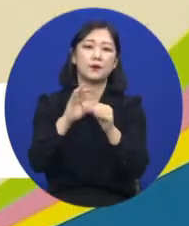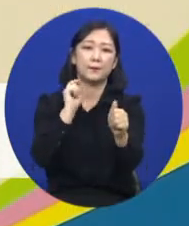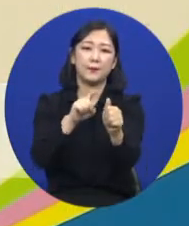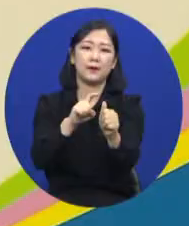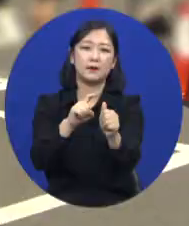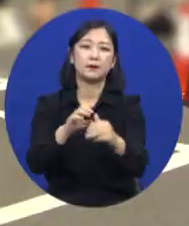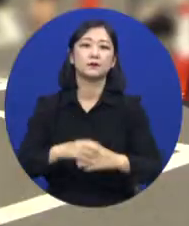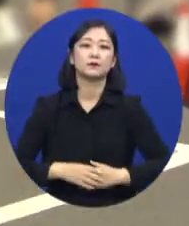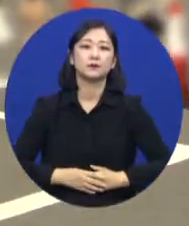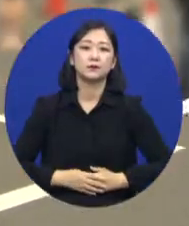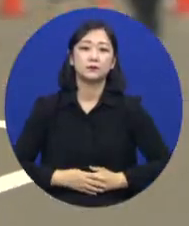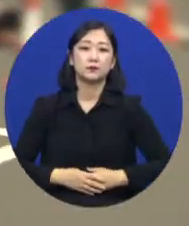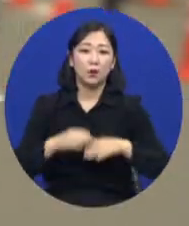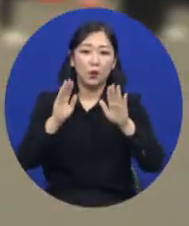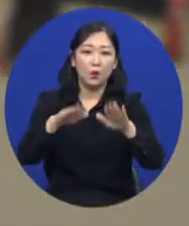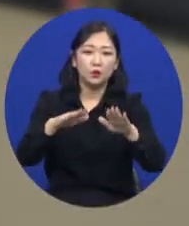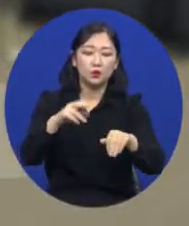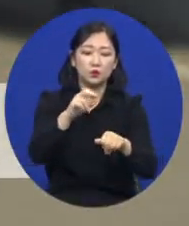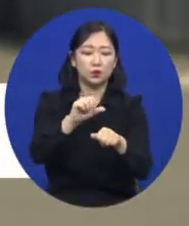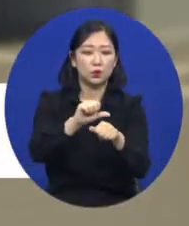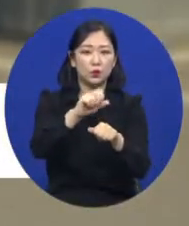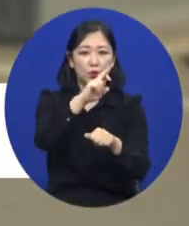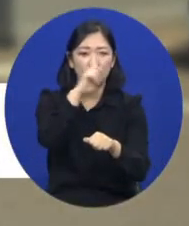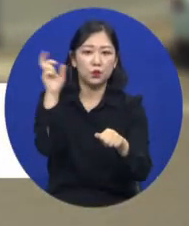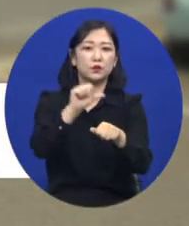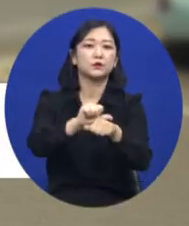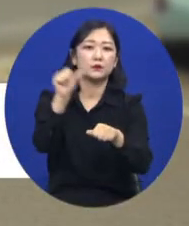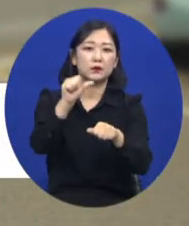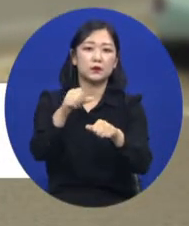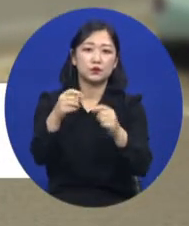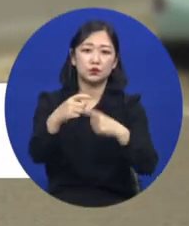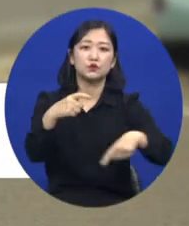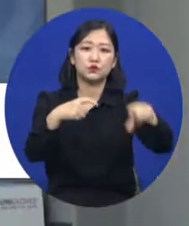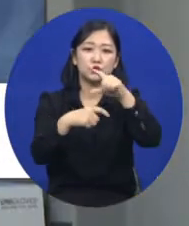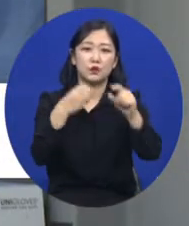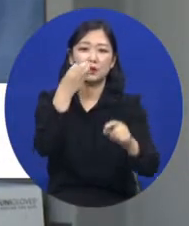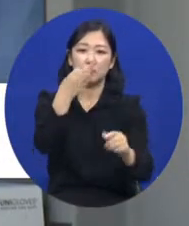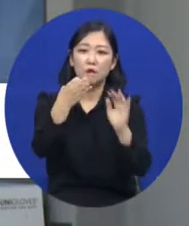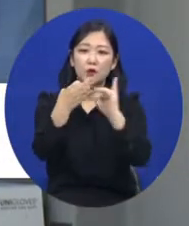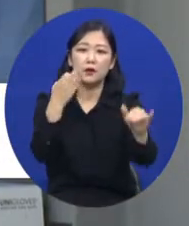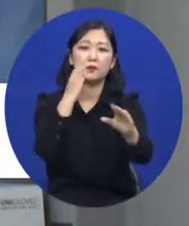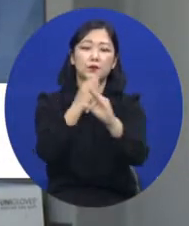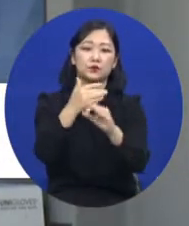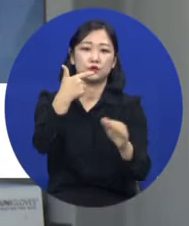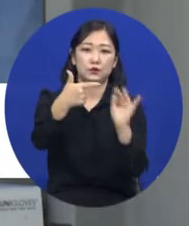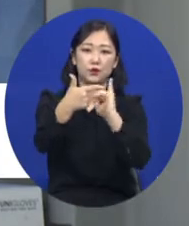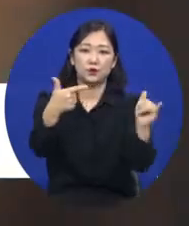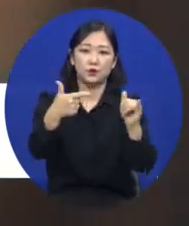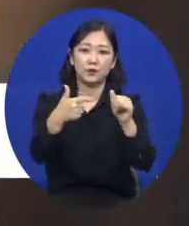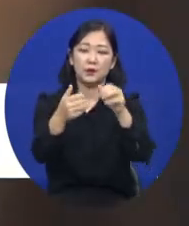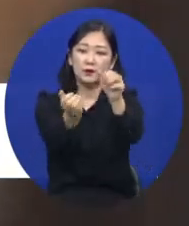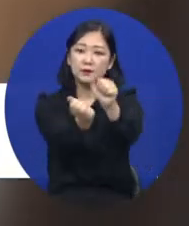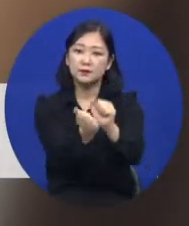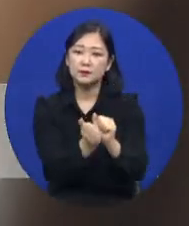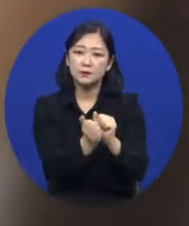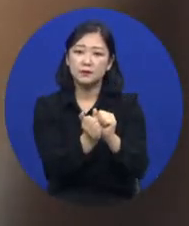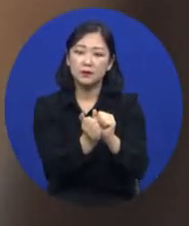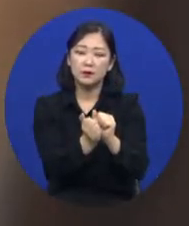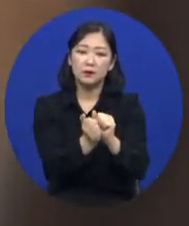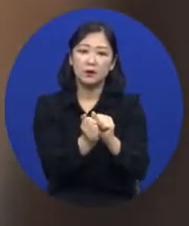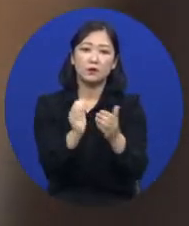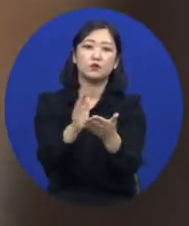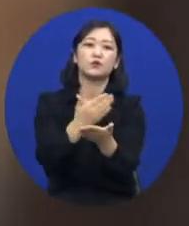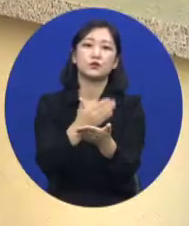자입니다 오늘도 오후 5시까지 추가된 신규 확진 자 14명 중 6명이 집단 가면 관련 확진 자로